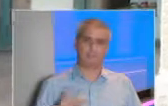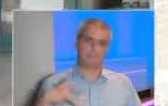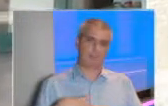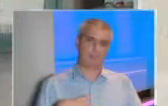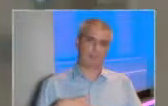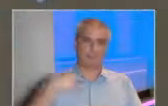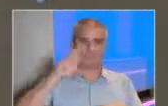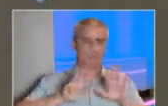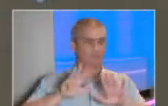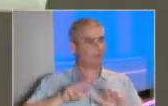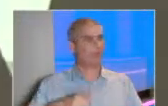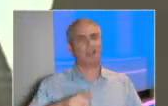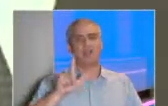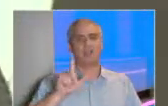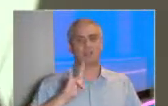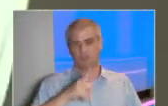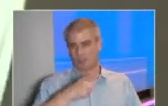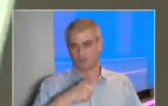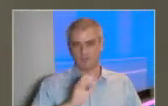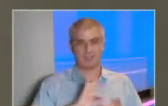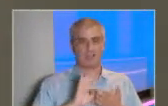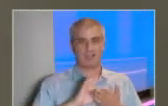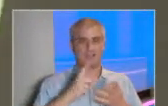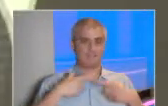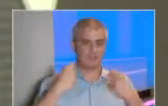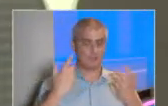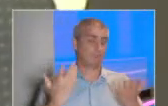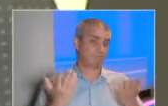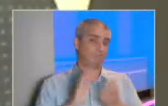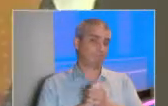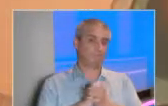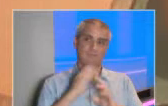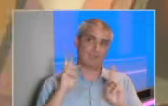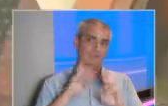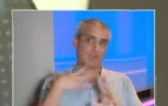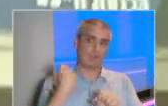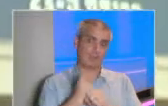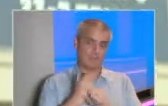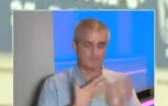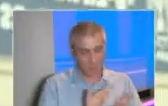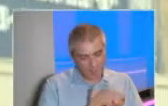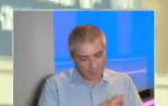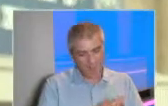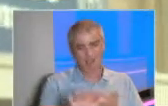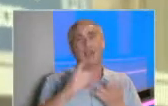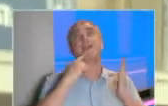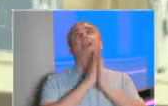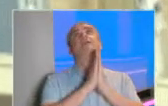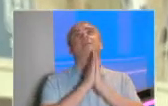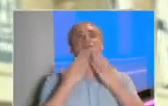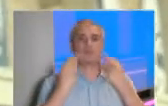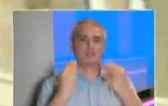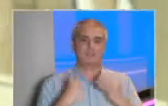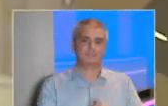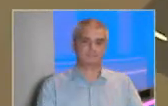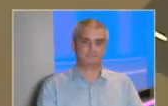ב-1 בספטמבר. לירן חוג'ה אינוף, כתב חינוך כאן חדשות, נאחל לך שלא תהיה לך הרבה עבודה והכל יהיה לך לק. אמן, תודה רבה. תודה,